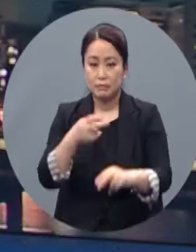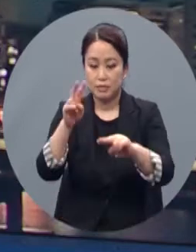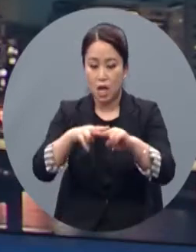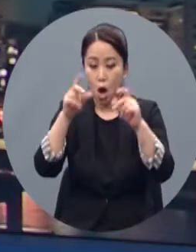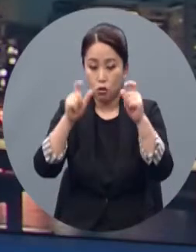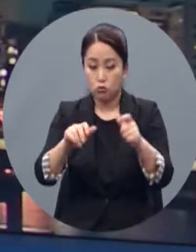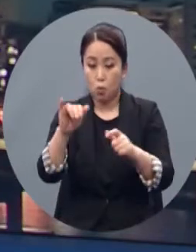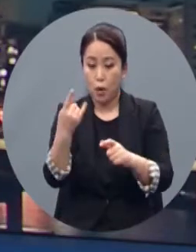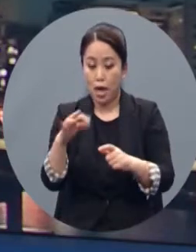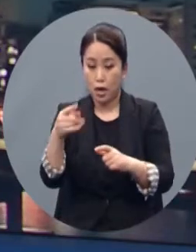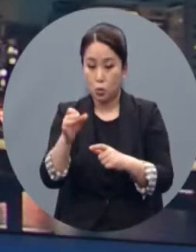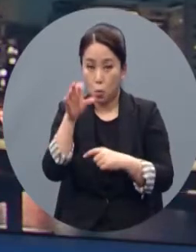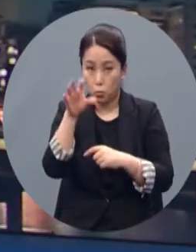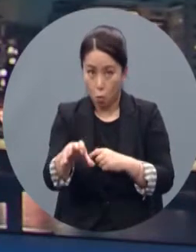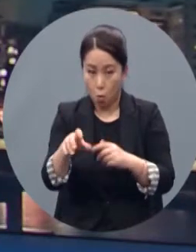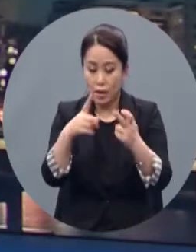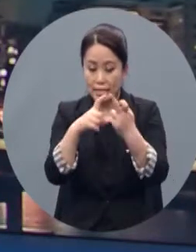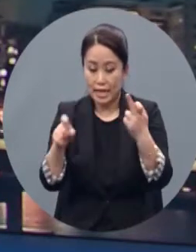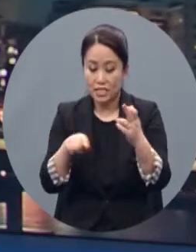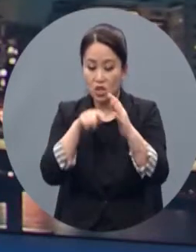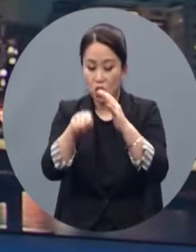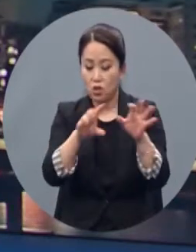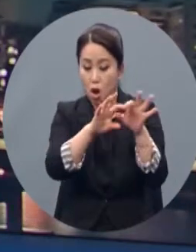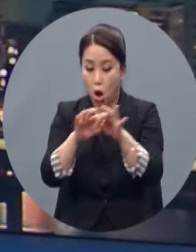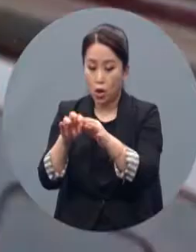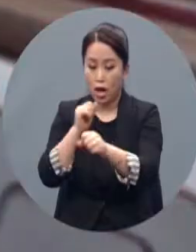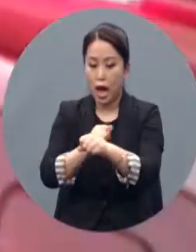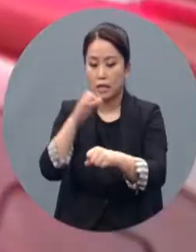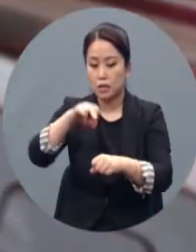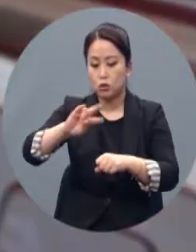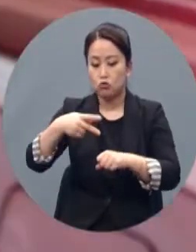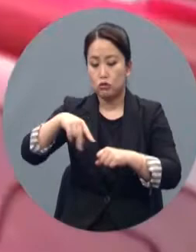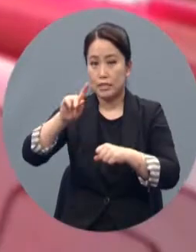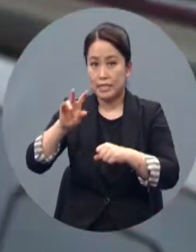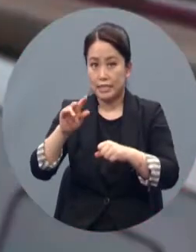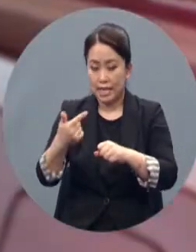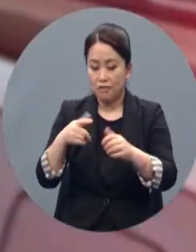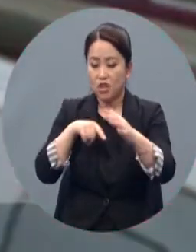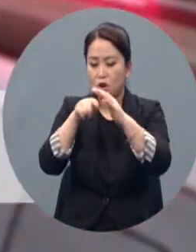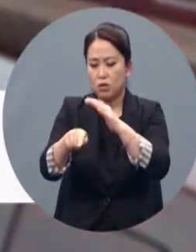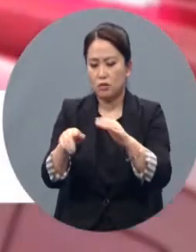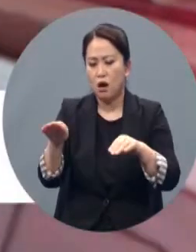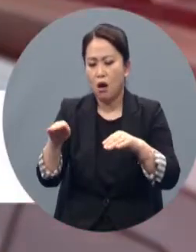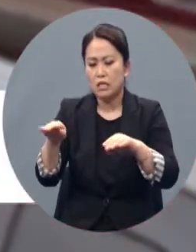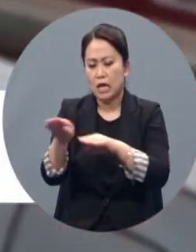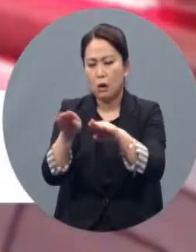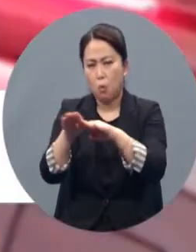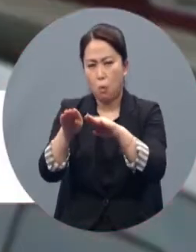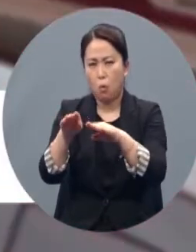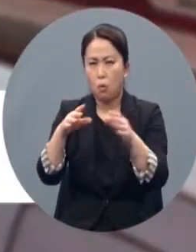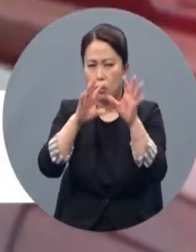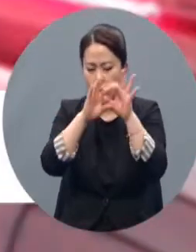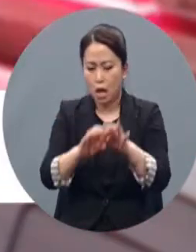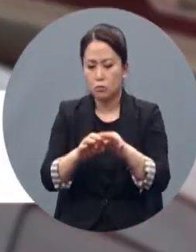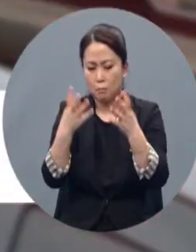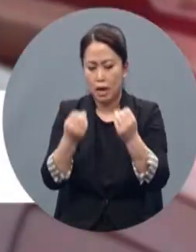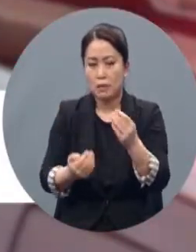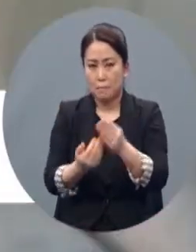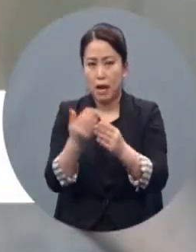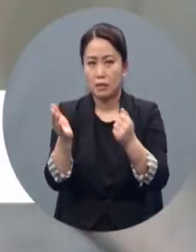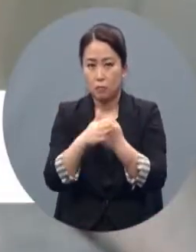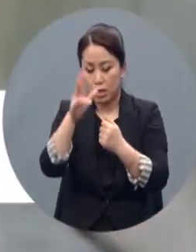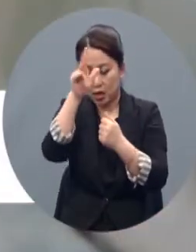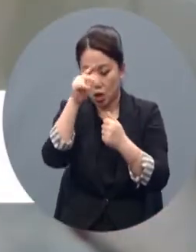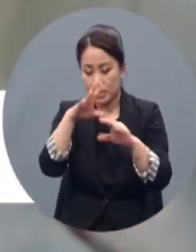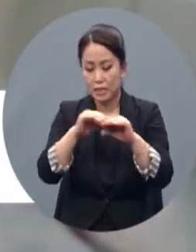금정구 회동동과 산성터널을 연결하는 윤산터널에서 추돌사고가 빈발해 경찰이 대책 마련에 나섰습니다. 터널